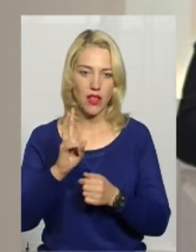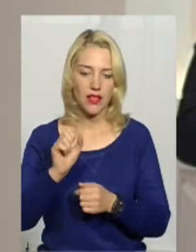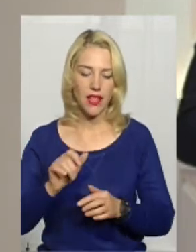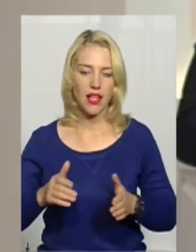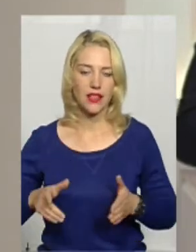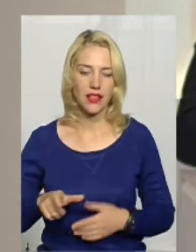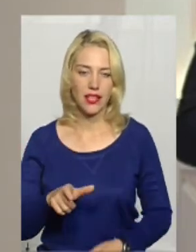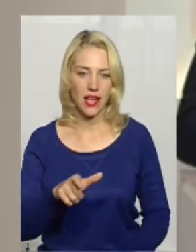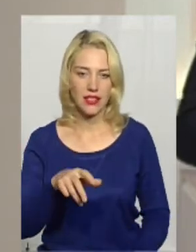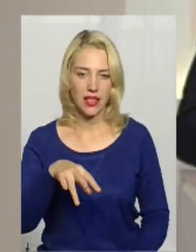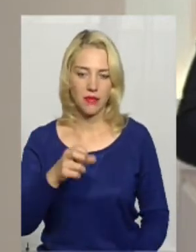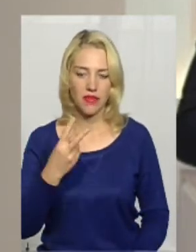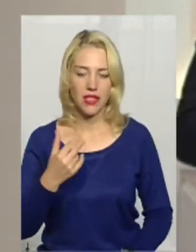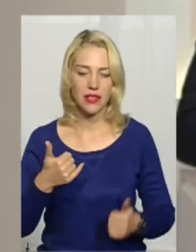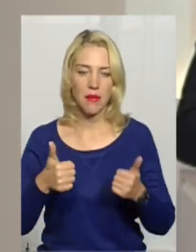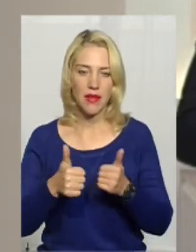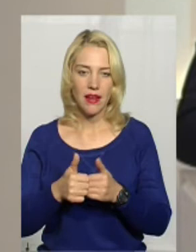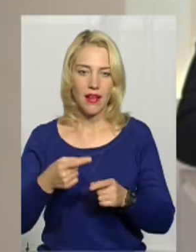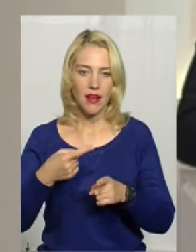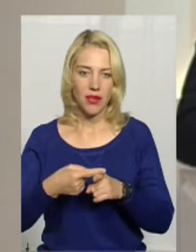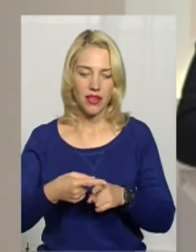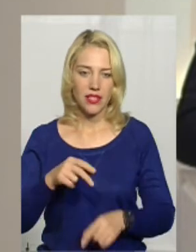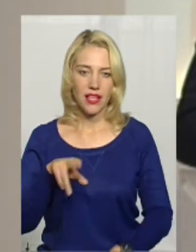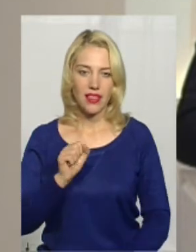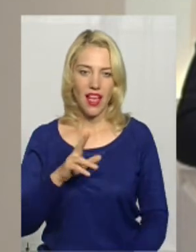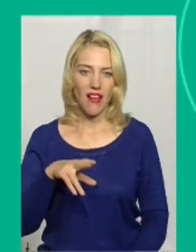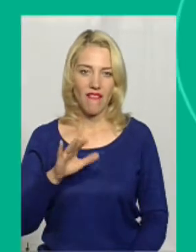М-12 біля Давидковецького перехрестя, бачив Михайло Жила.